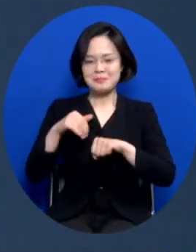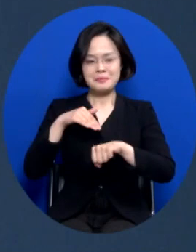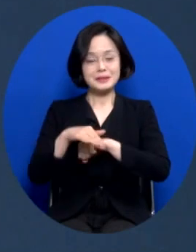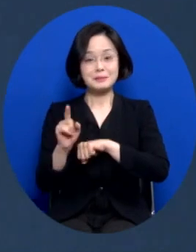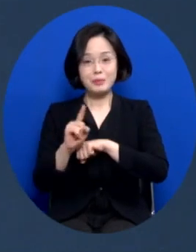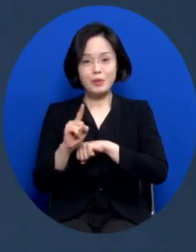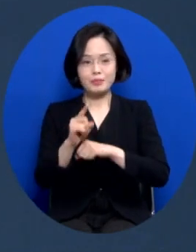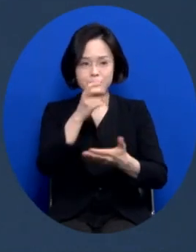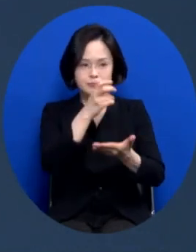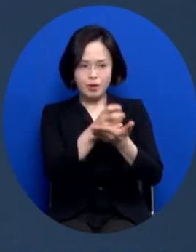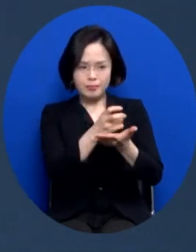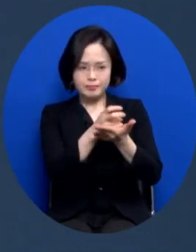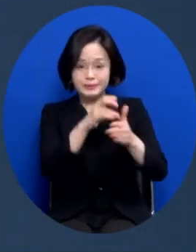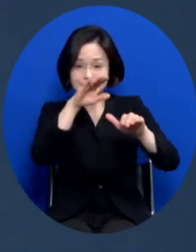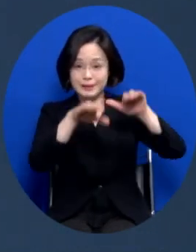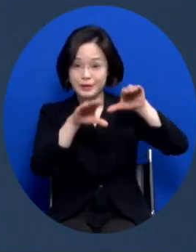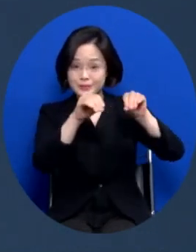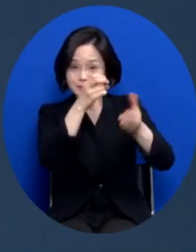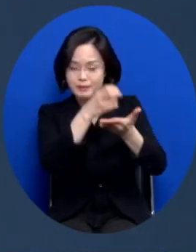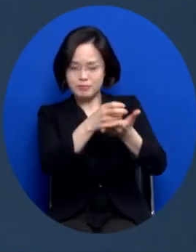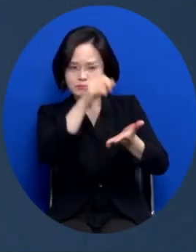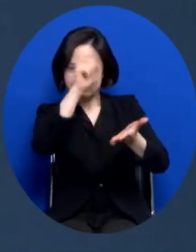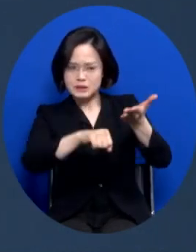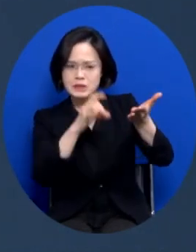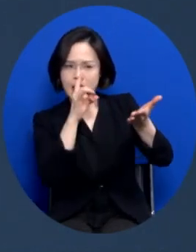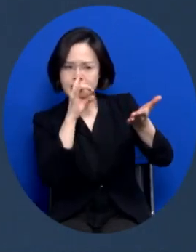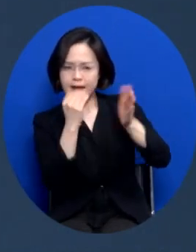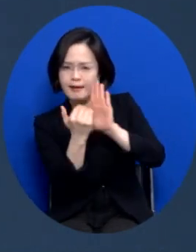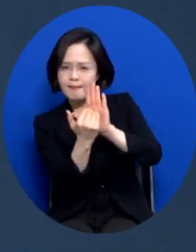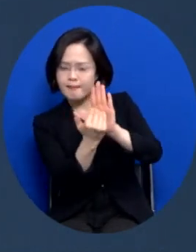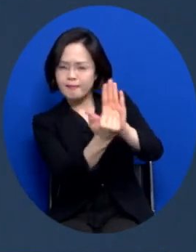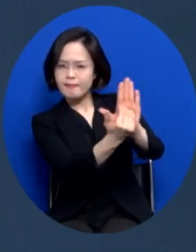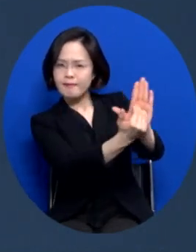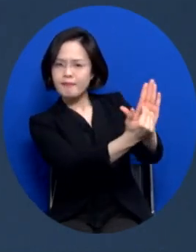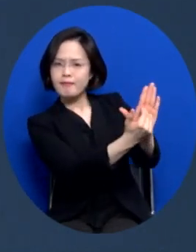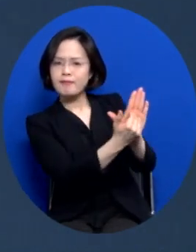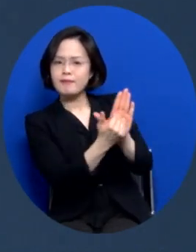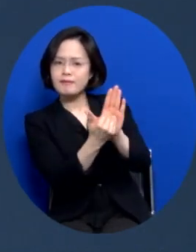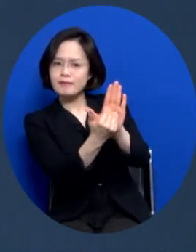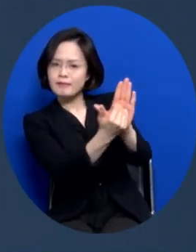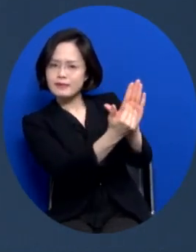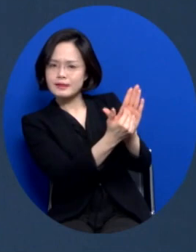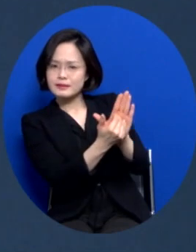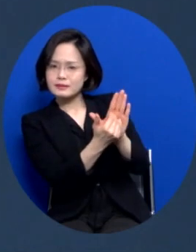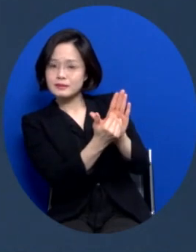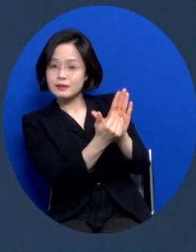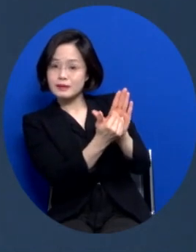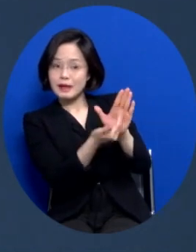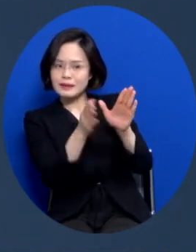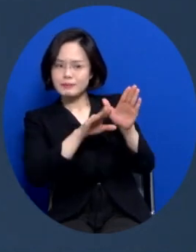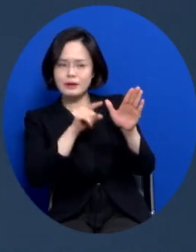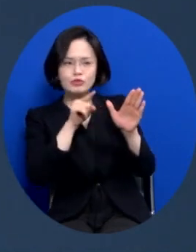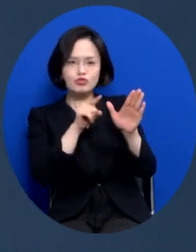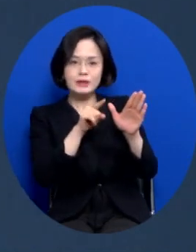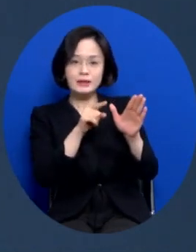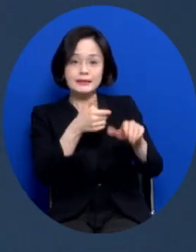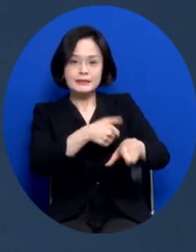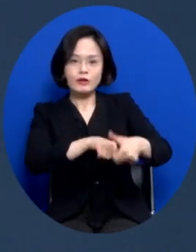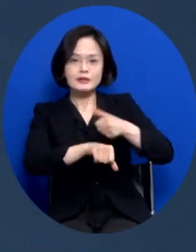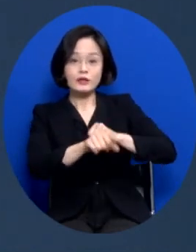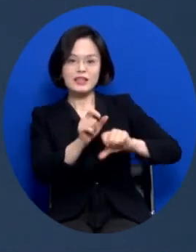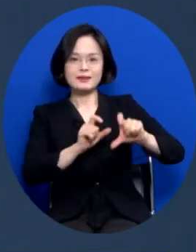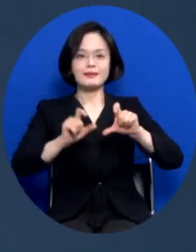막는데 급급을 해왔습니다만은 이제는 적극적인 자세로 저희들이이 일에